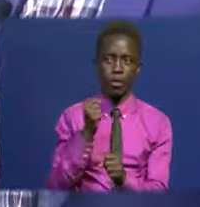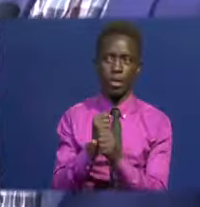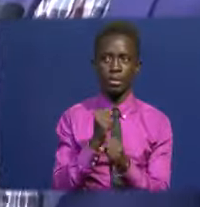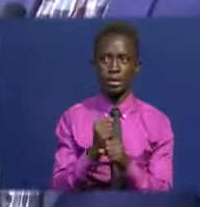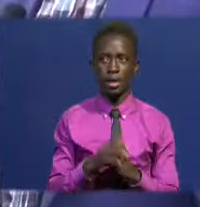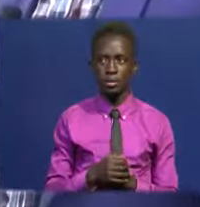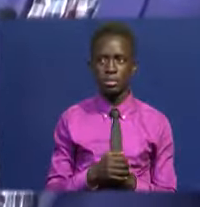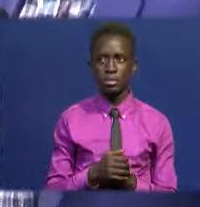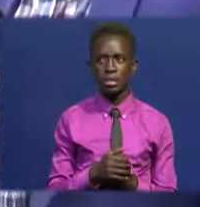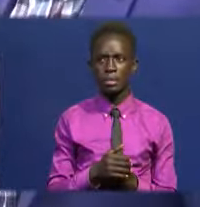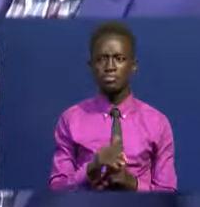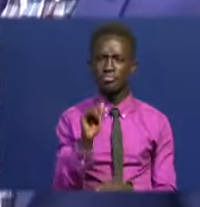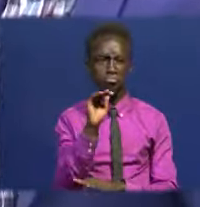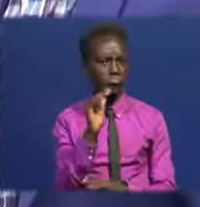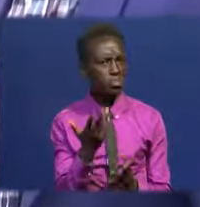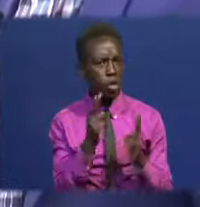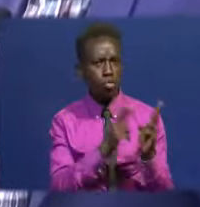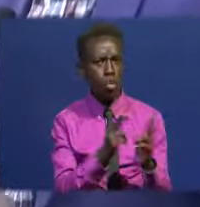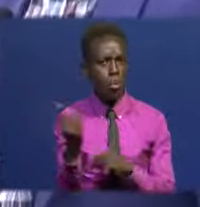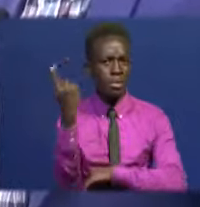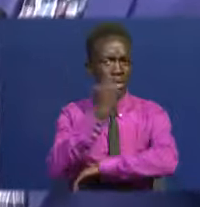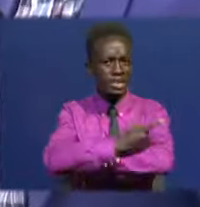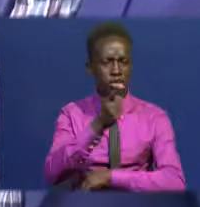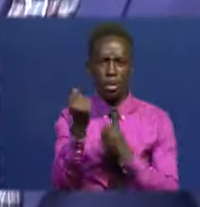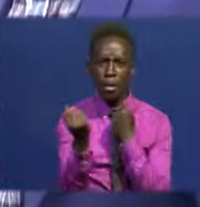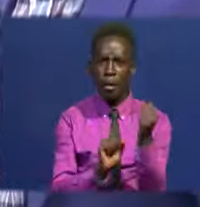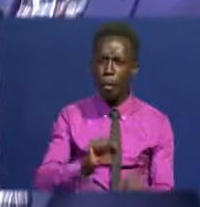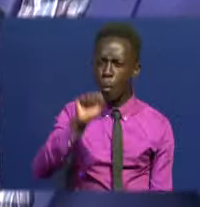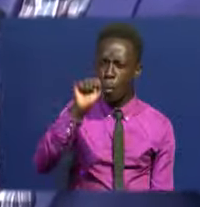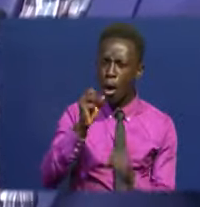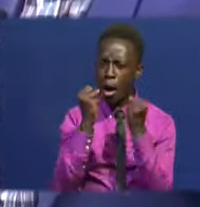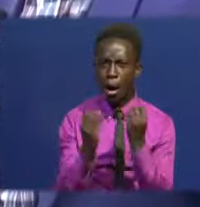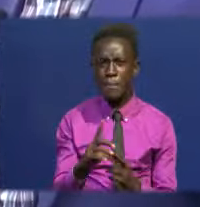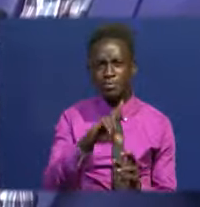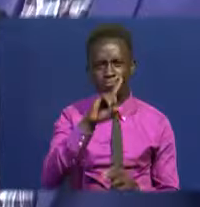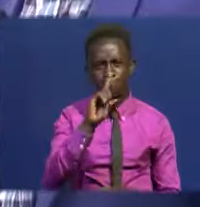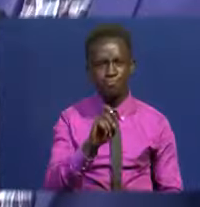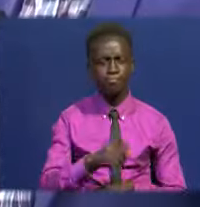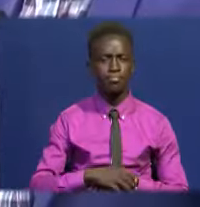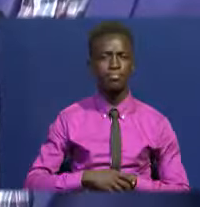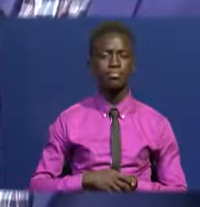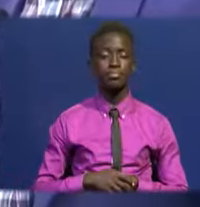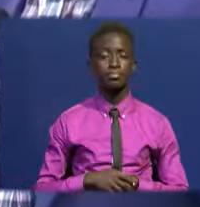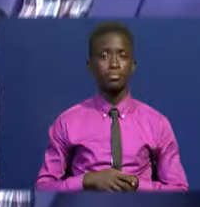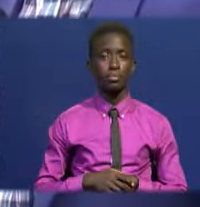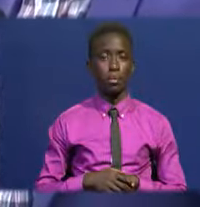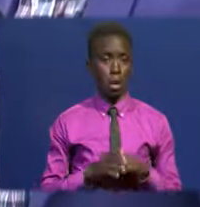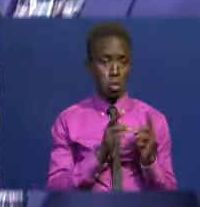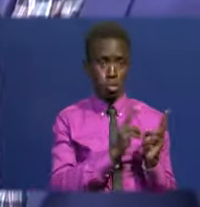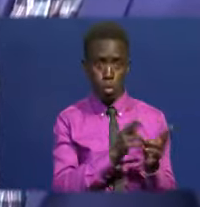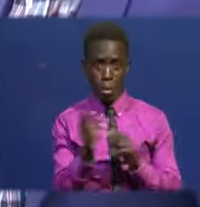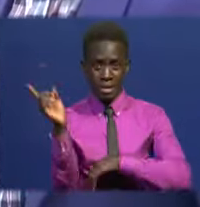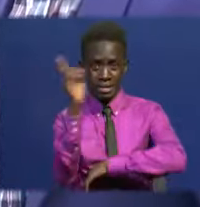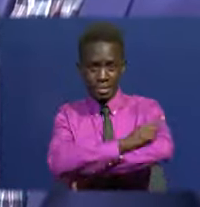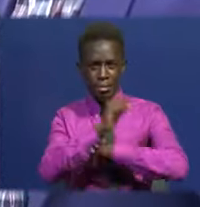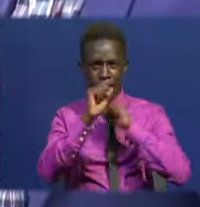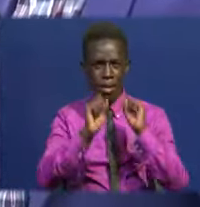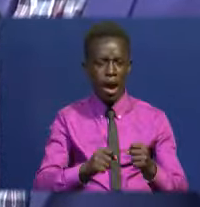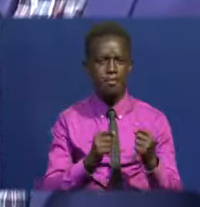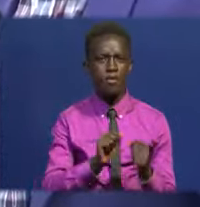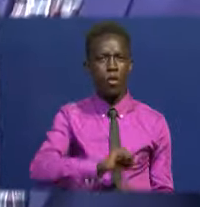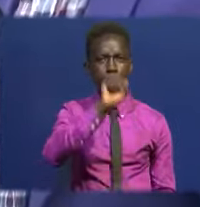kazi, kwa siku ya kawaida, unaweza osha magari kama ngapi hivi? Siku ya kawaida normal, unaweza osha, mostly unaosha